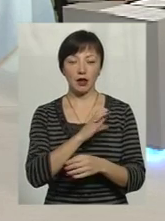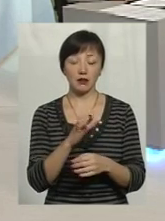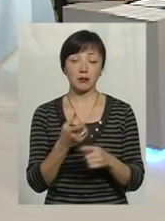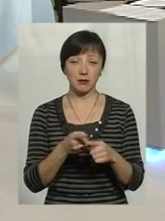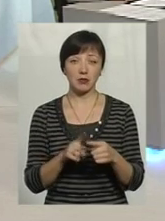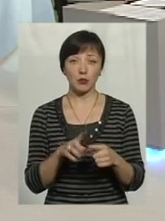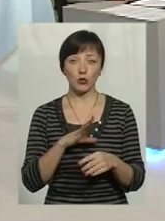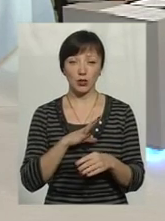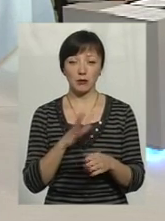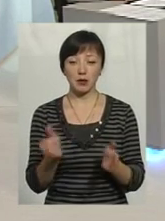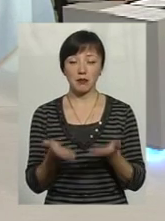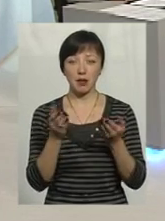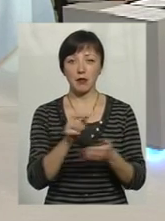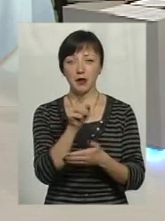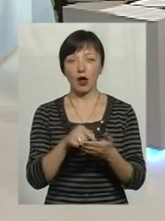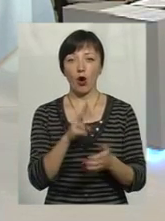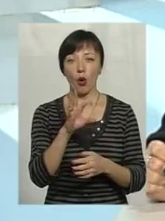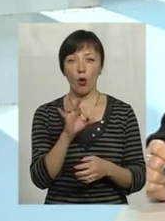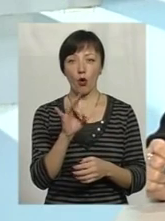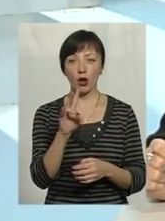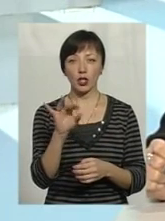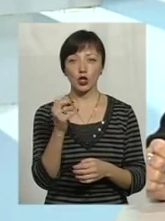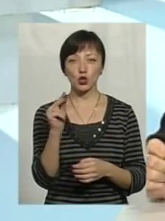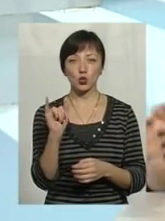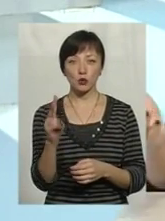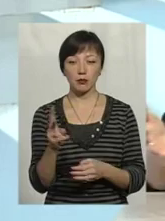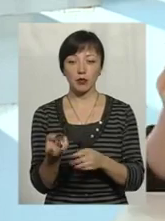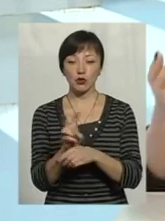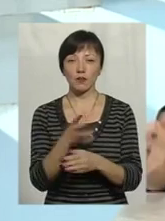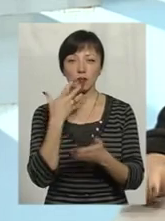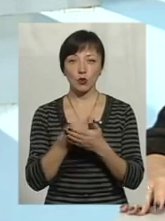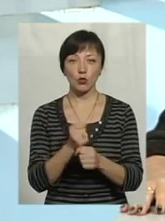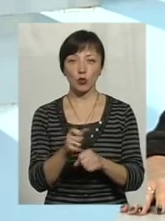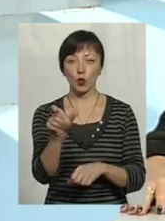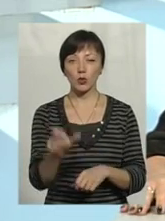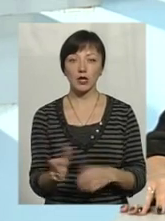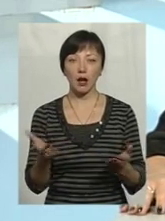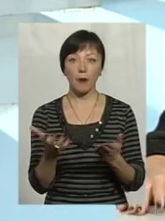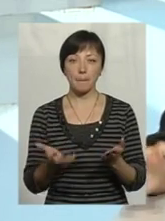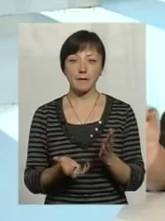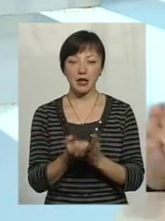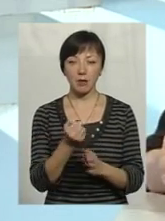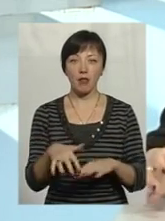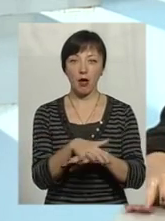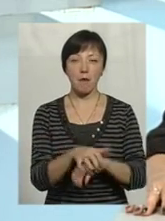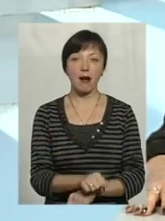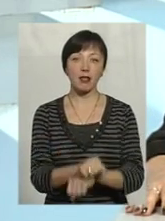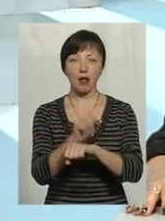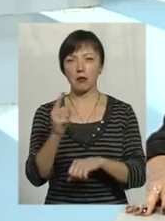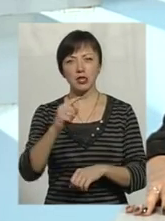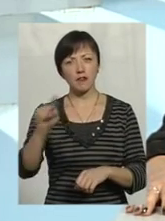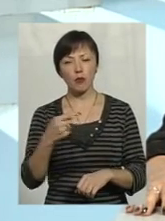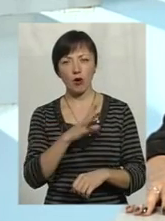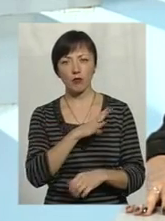принципі, і ставили. До речі, коли пан Корнійчук прийшов на свою посаду, як людина, яка підтримувала Майдан, ну, перша вимога